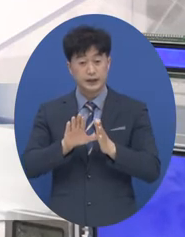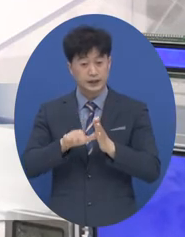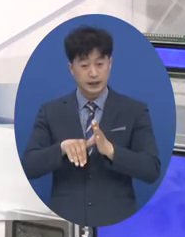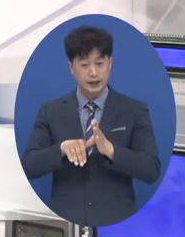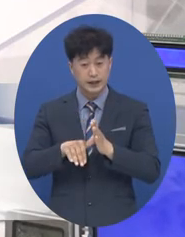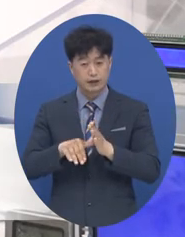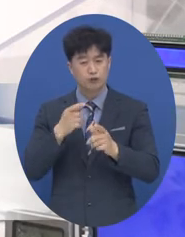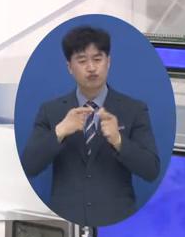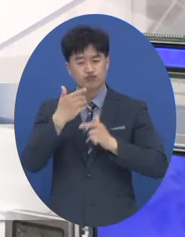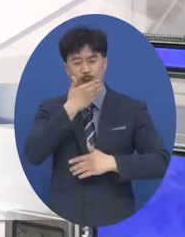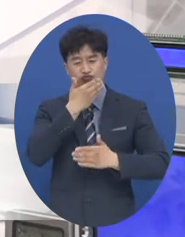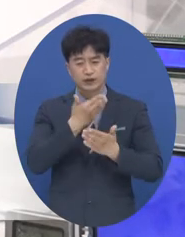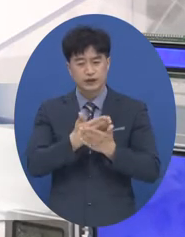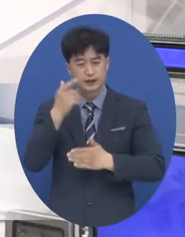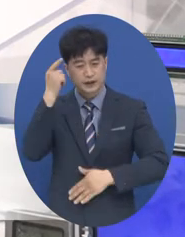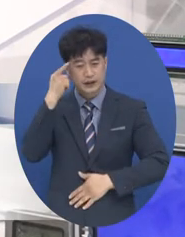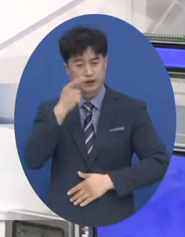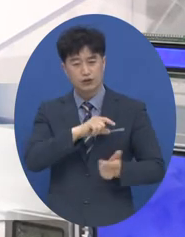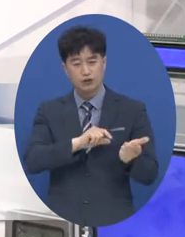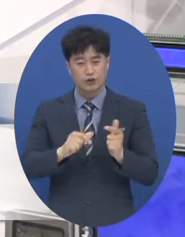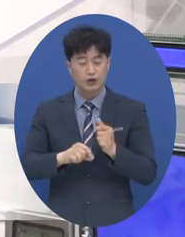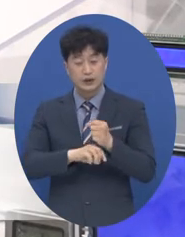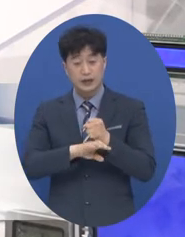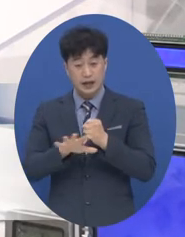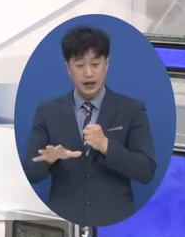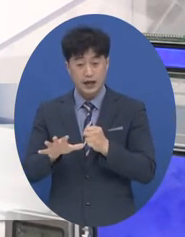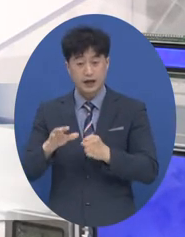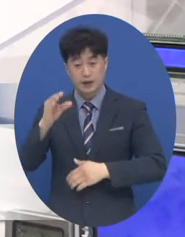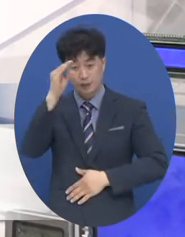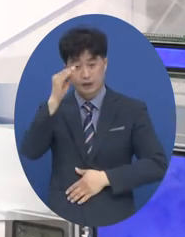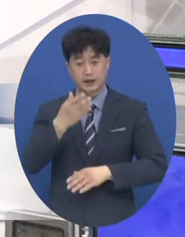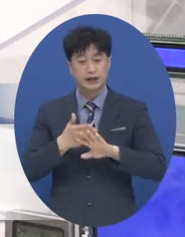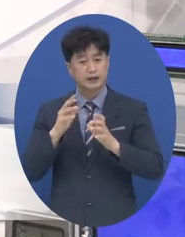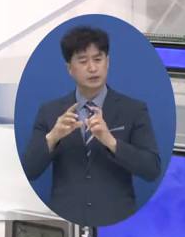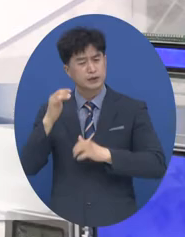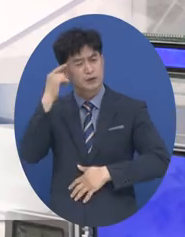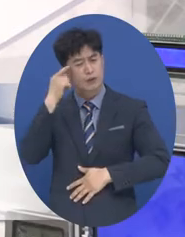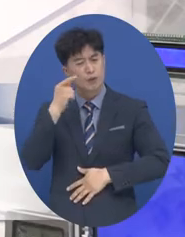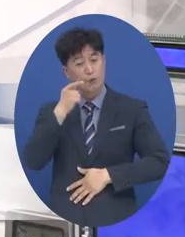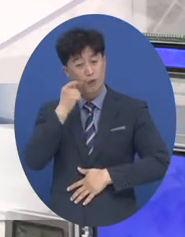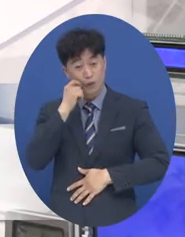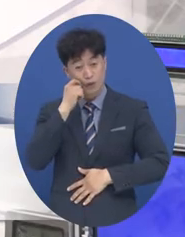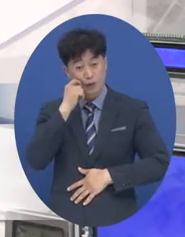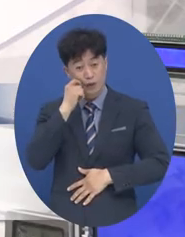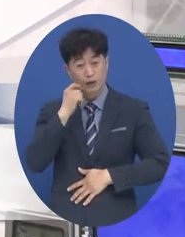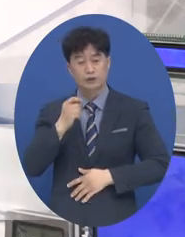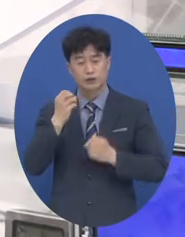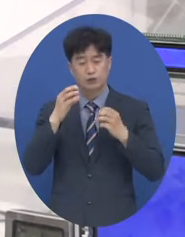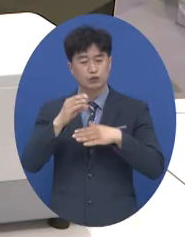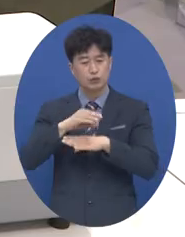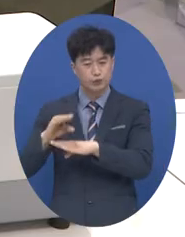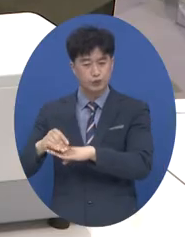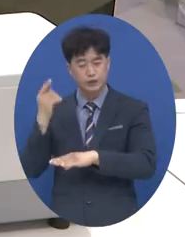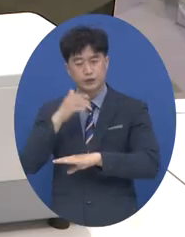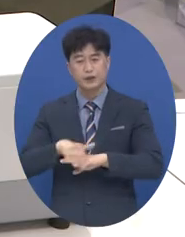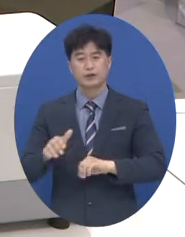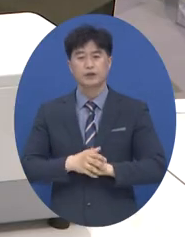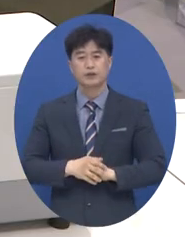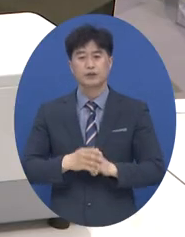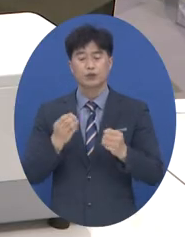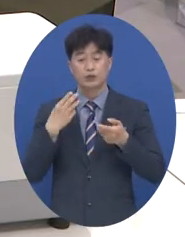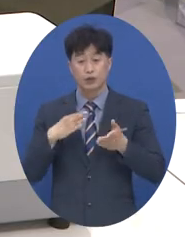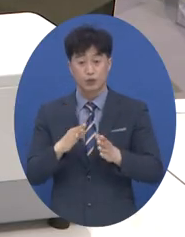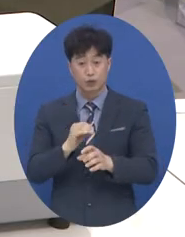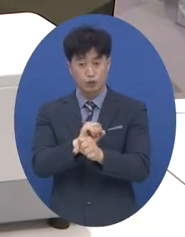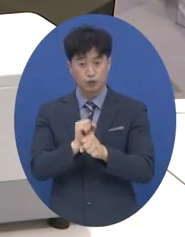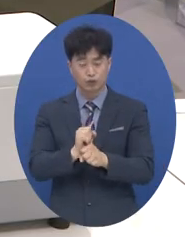중요하다고 생각하거든요. 그런 다양한 모델들을 다른 분들이 생각해보지 못했던 새로운 것들을 접목을 시켜보면서 모두